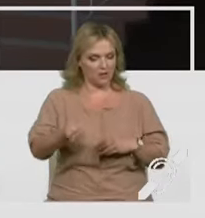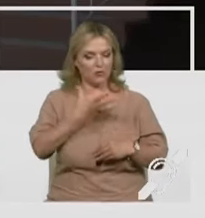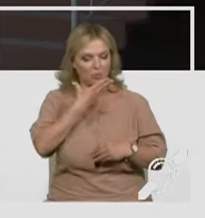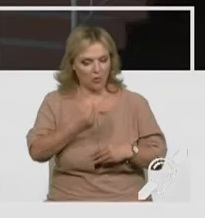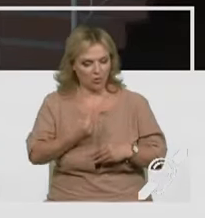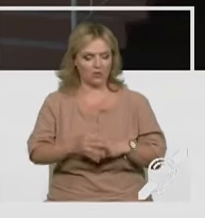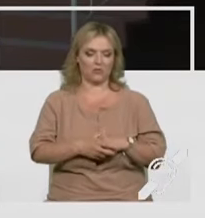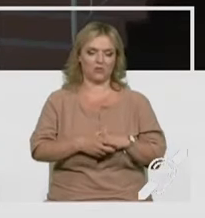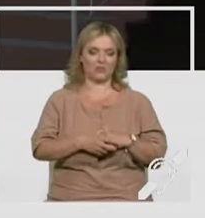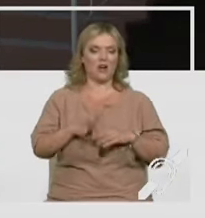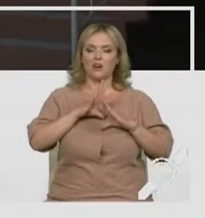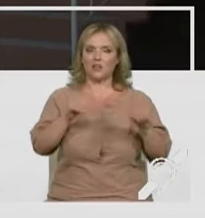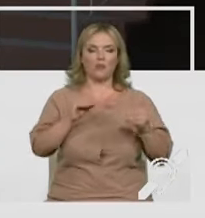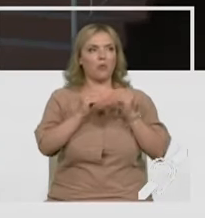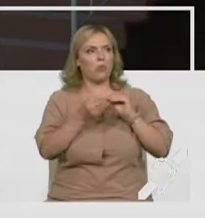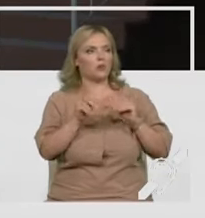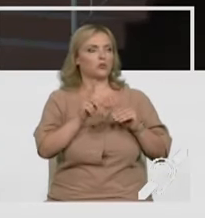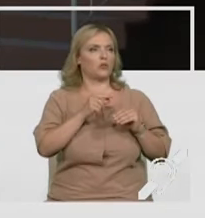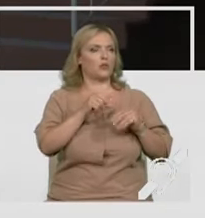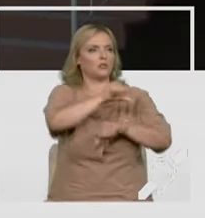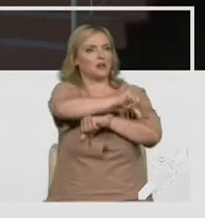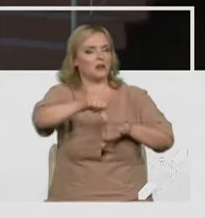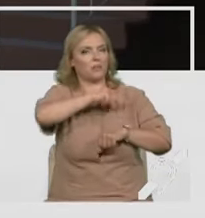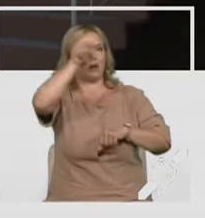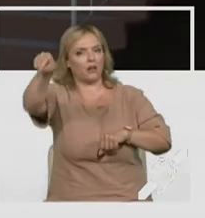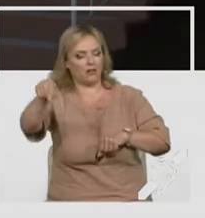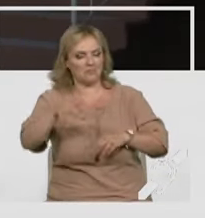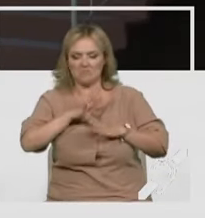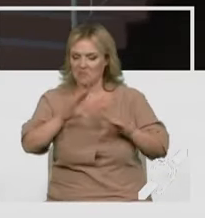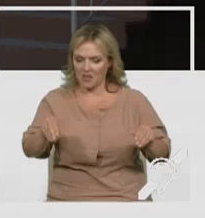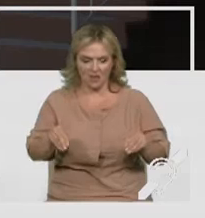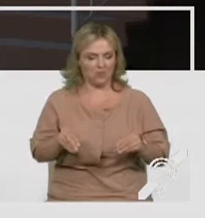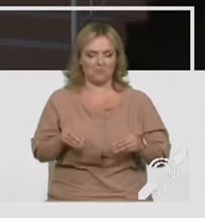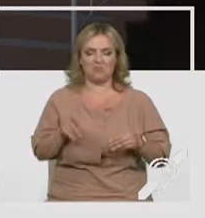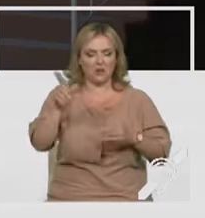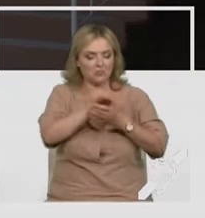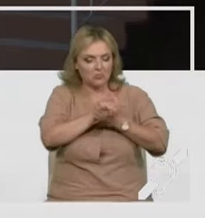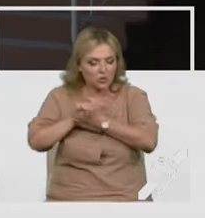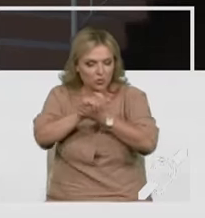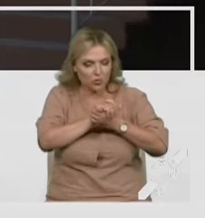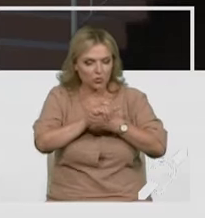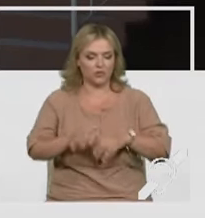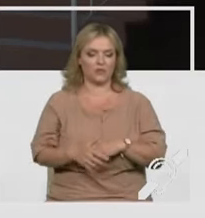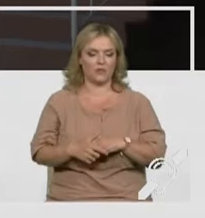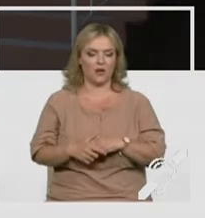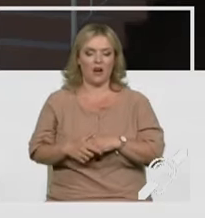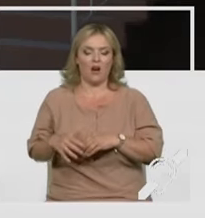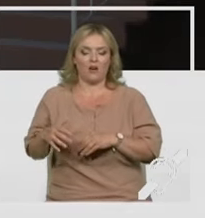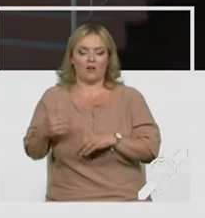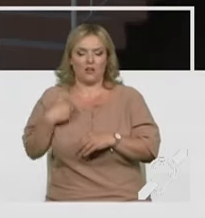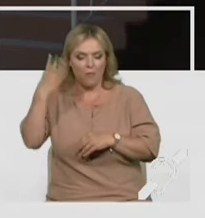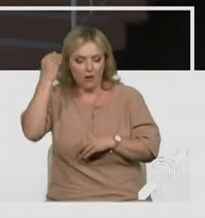fost unicul internațional în cadrul academiei. Pe lângă mine au mai fost băieți din